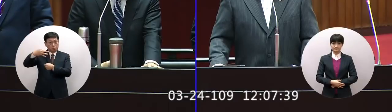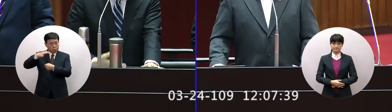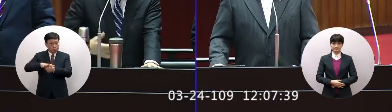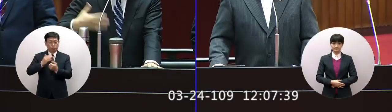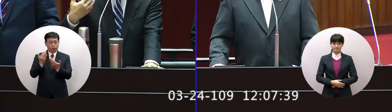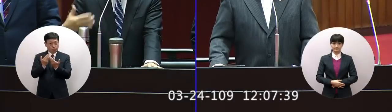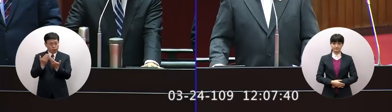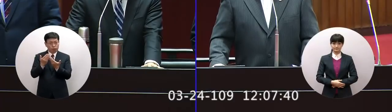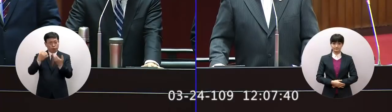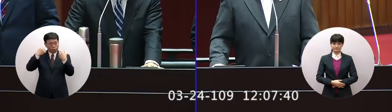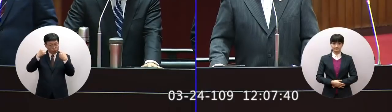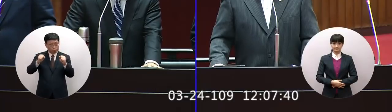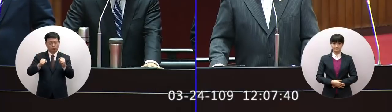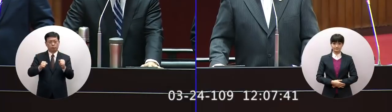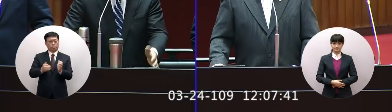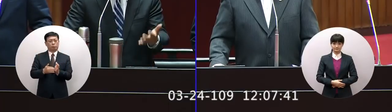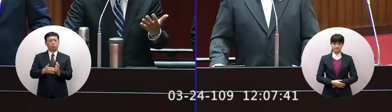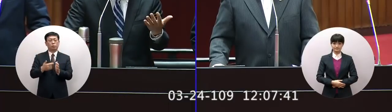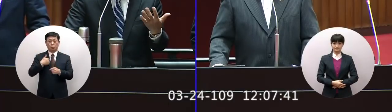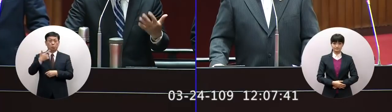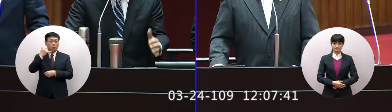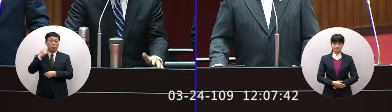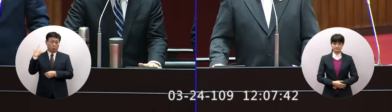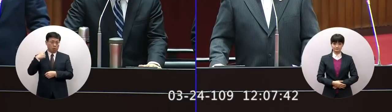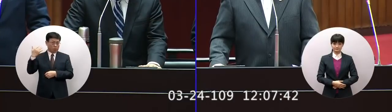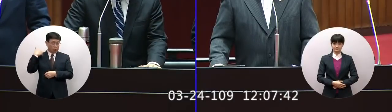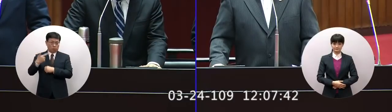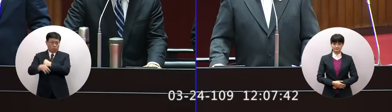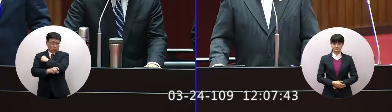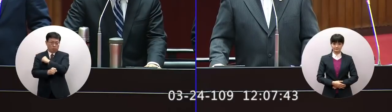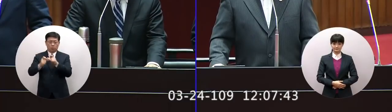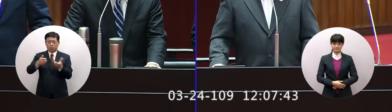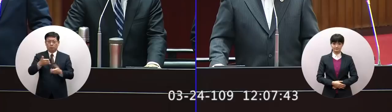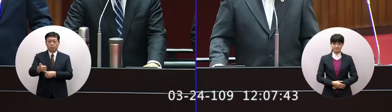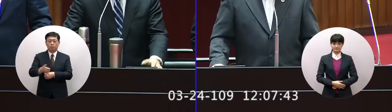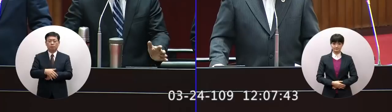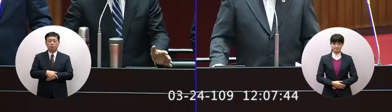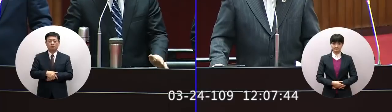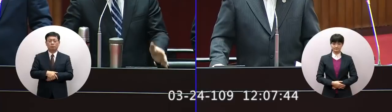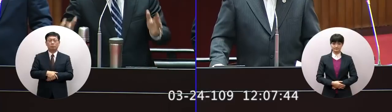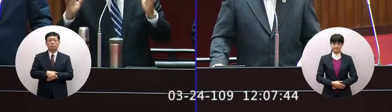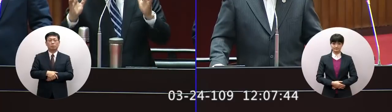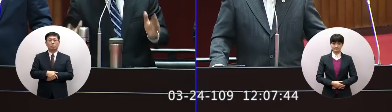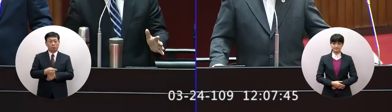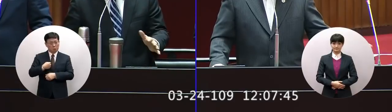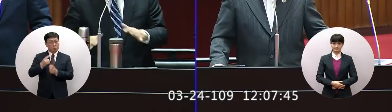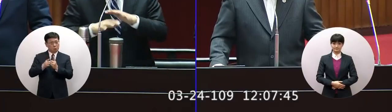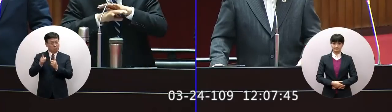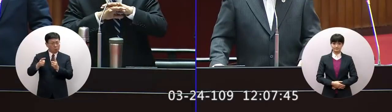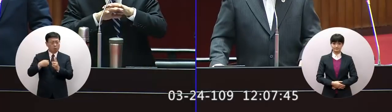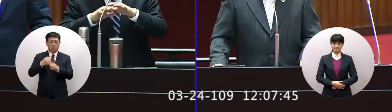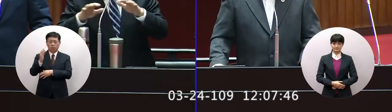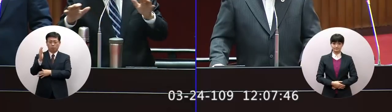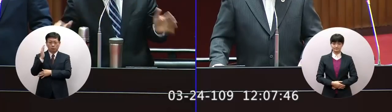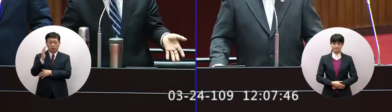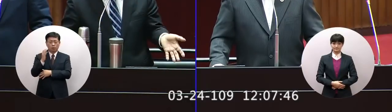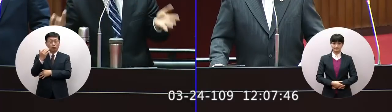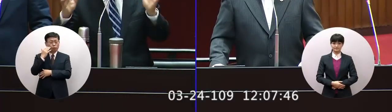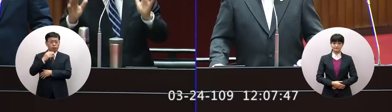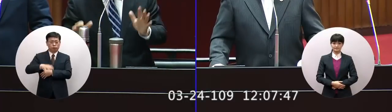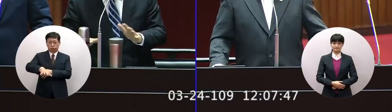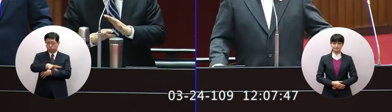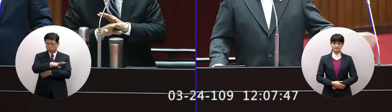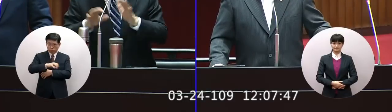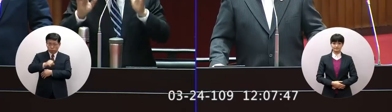会完成了教育。我爸爸是最基层的公务人员，所以政府在就整